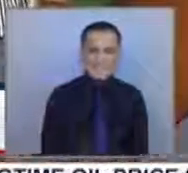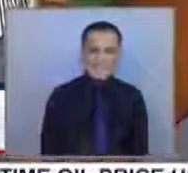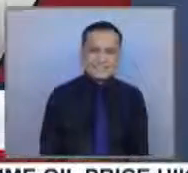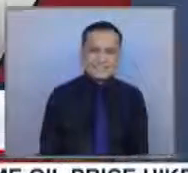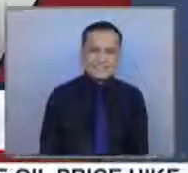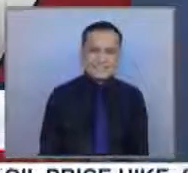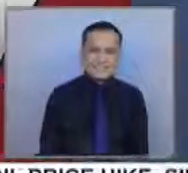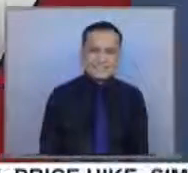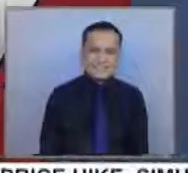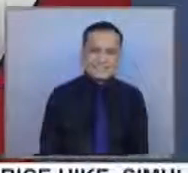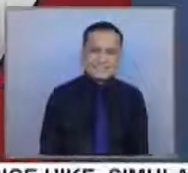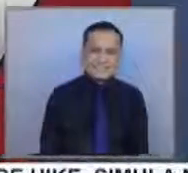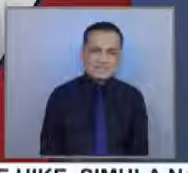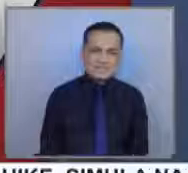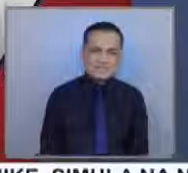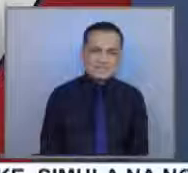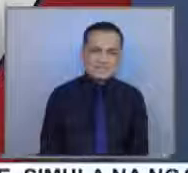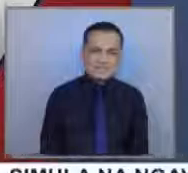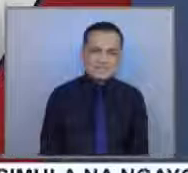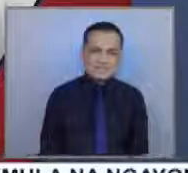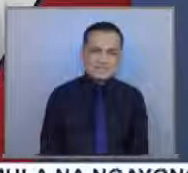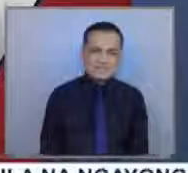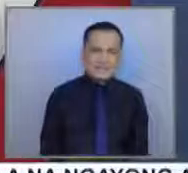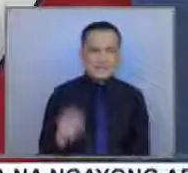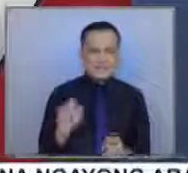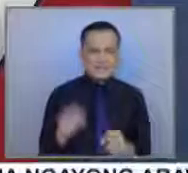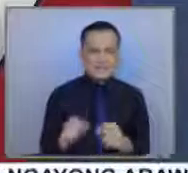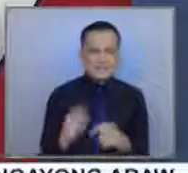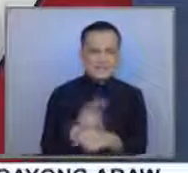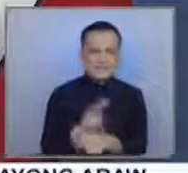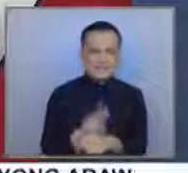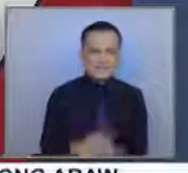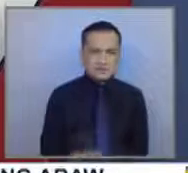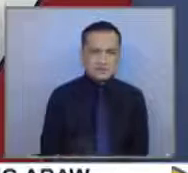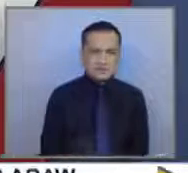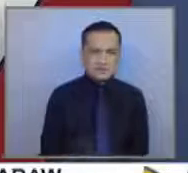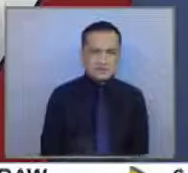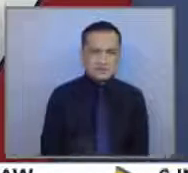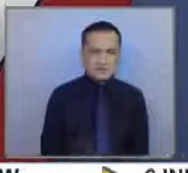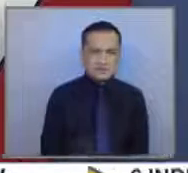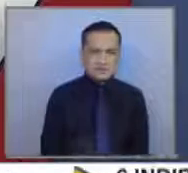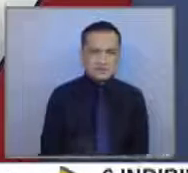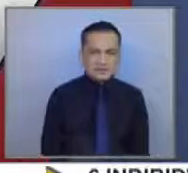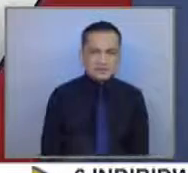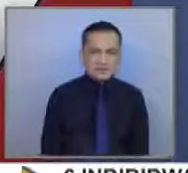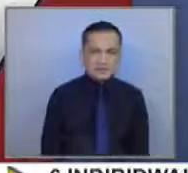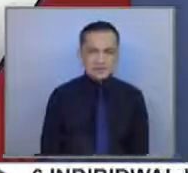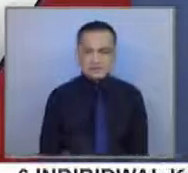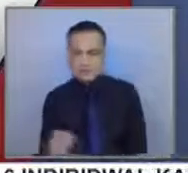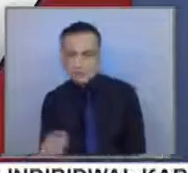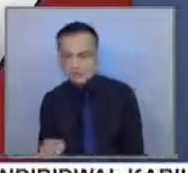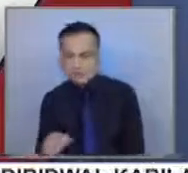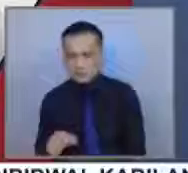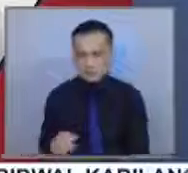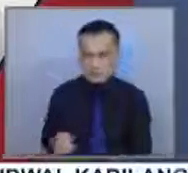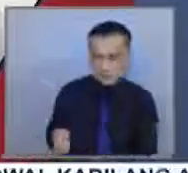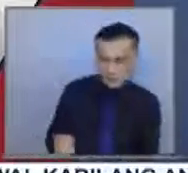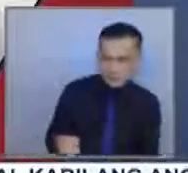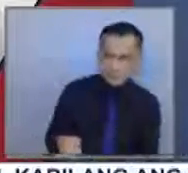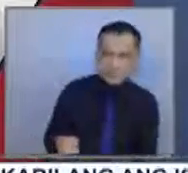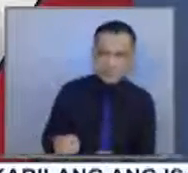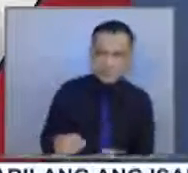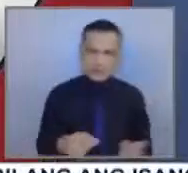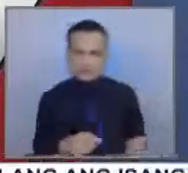sunto ka, pwede din siyang i-apply agad sa ano, pag suntok niya, quick draw ka, pwede mo siyang ma-stab. So, hindi mo